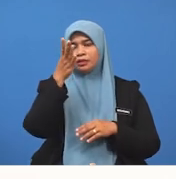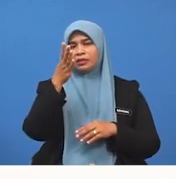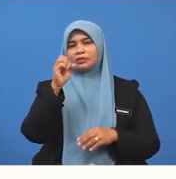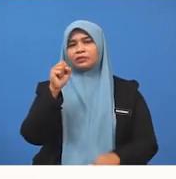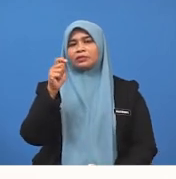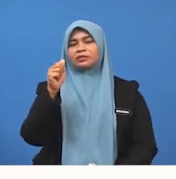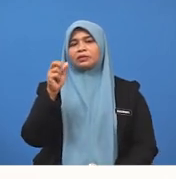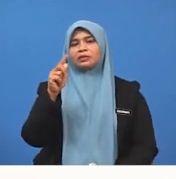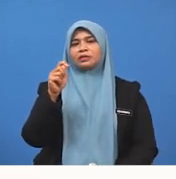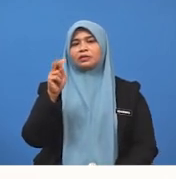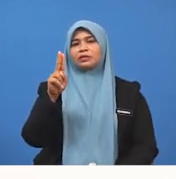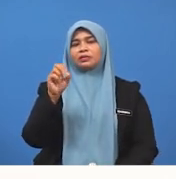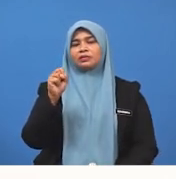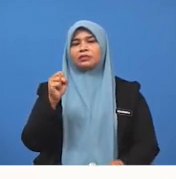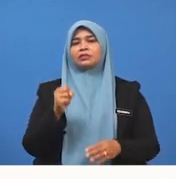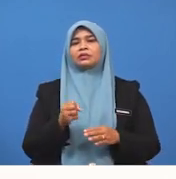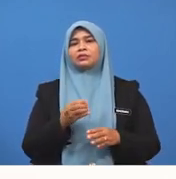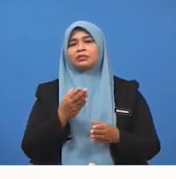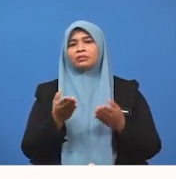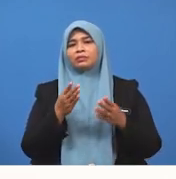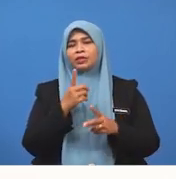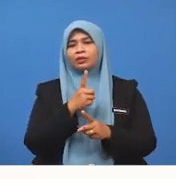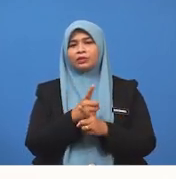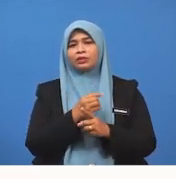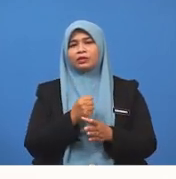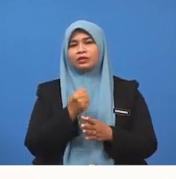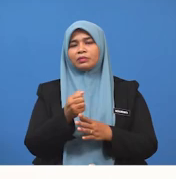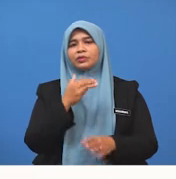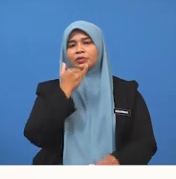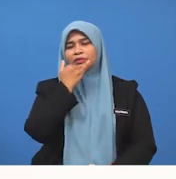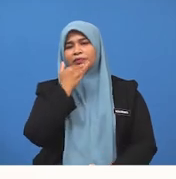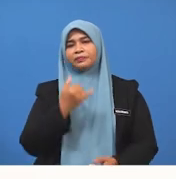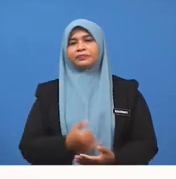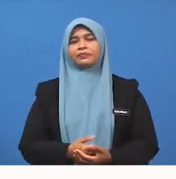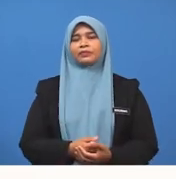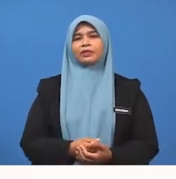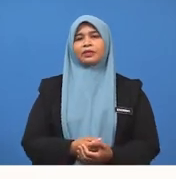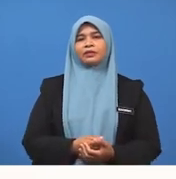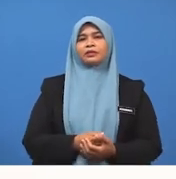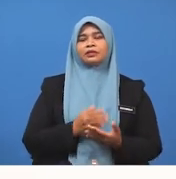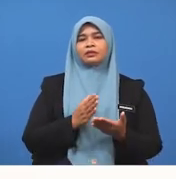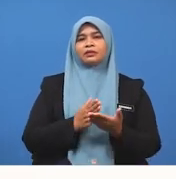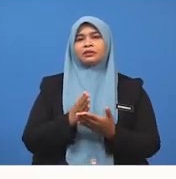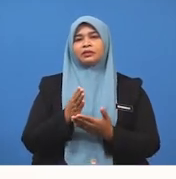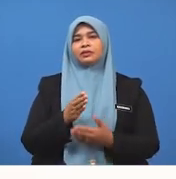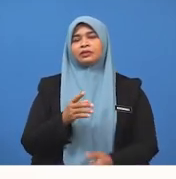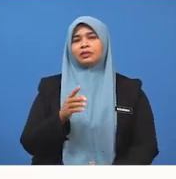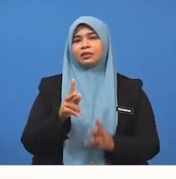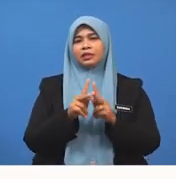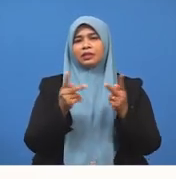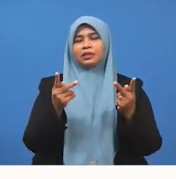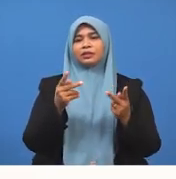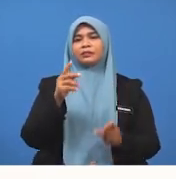sama ada Shahih atau sebaliknya Hai seterusnya murid-murid yang dihormati sekian